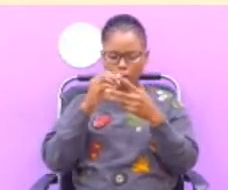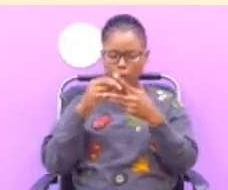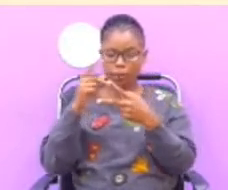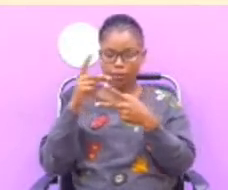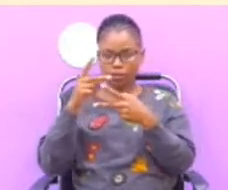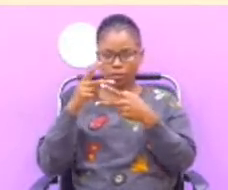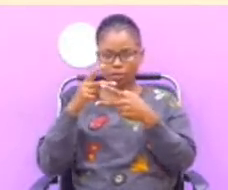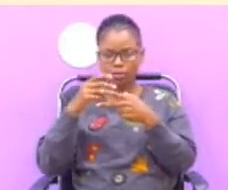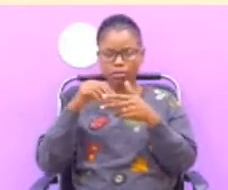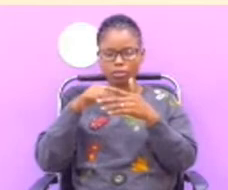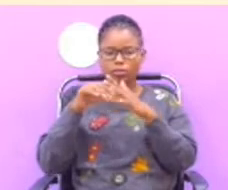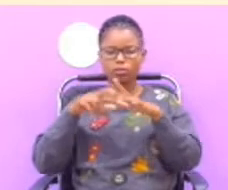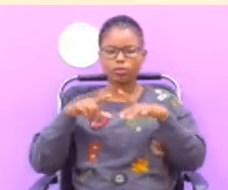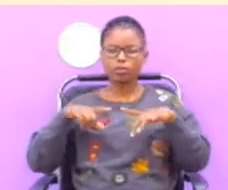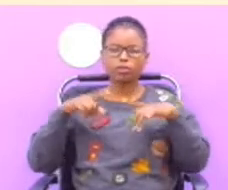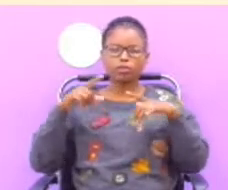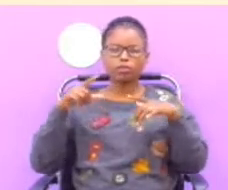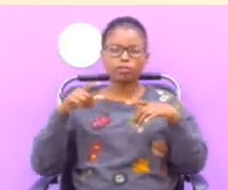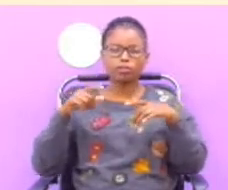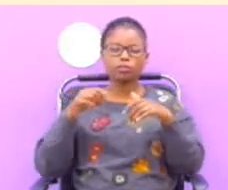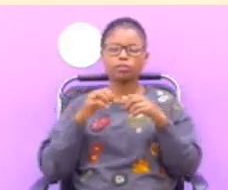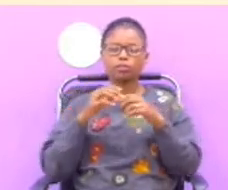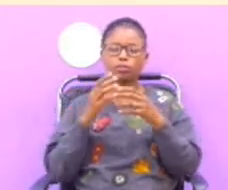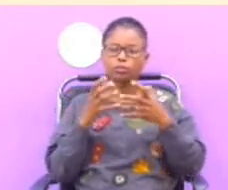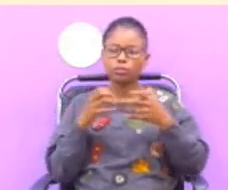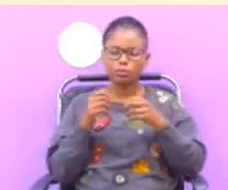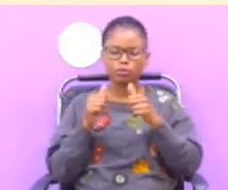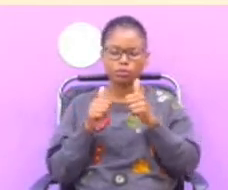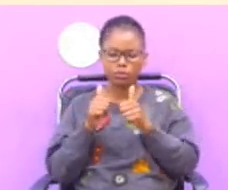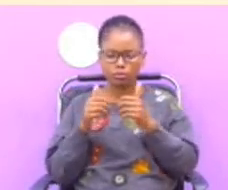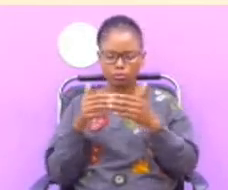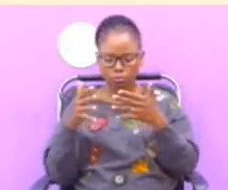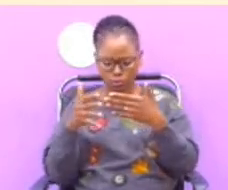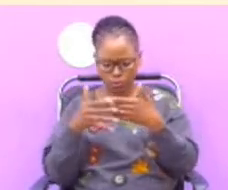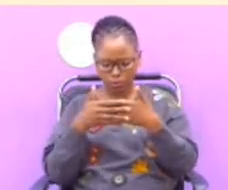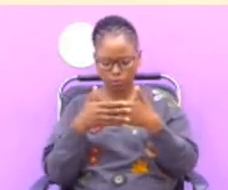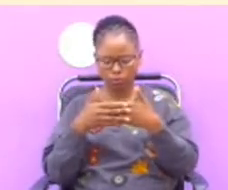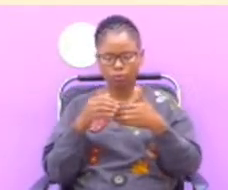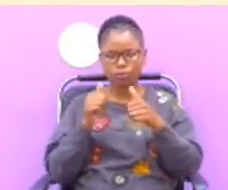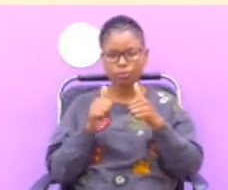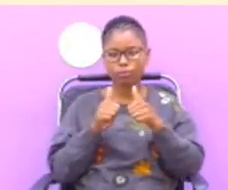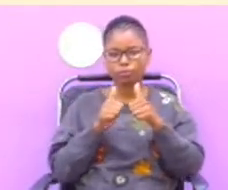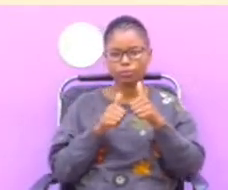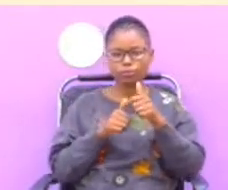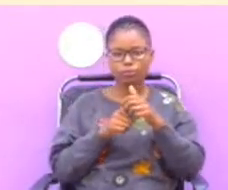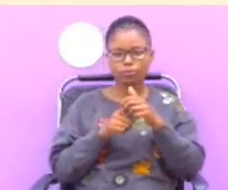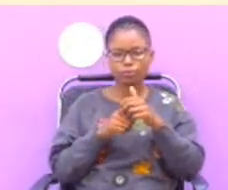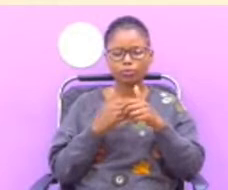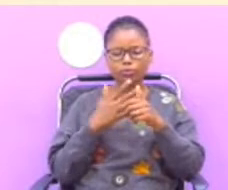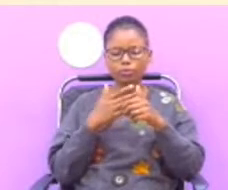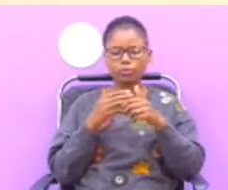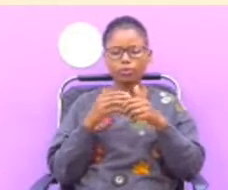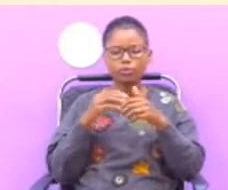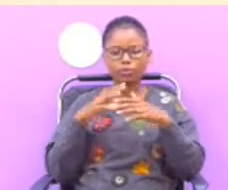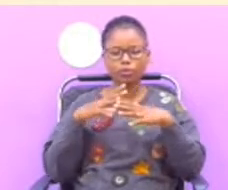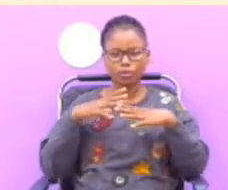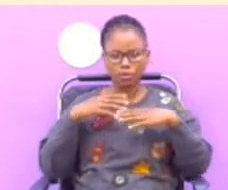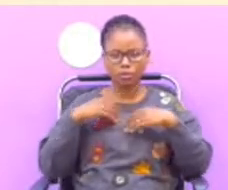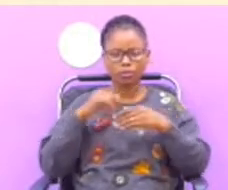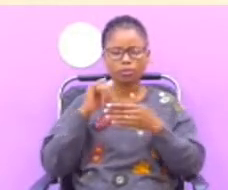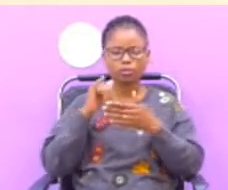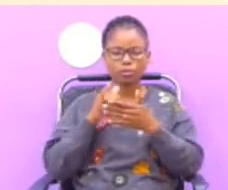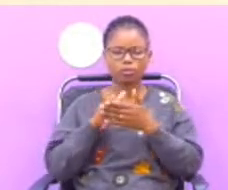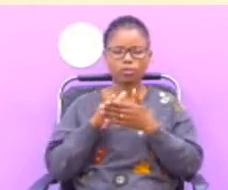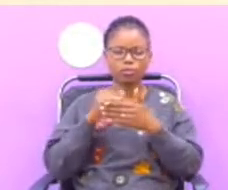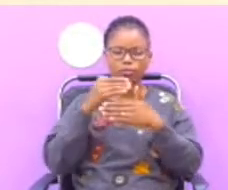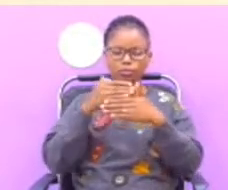mwanya waku nĩ ũrĩkũ. Ũrĩa ũrenda gũthingĩrwo nĩ Ngai. Na Ngai ũyũ nĩ ekũrekereria. Mwanya ũcio thingĩke na